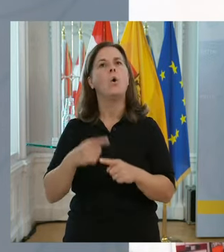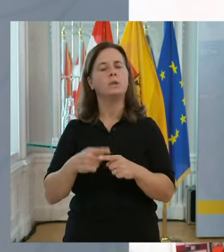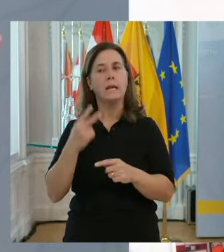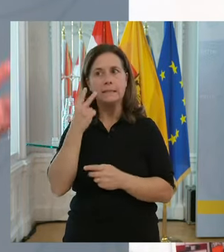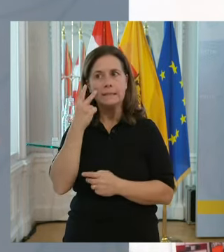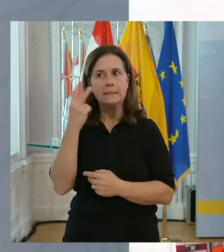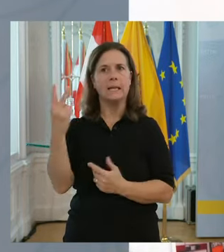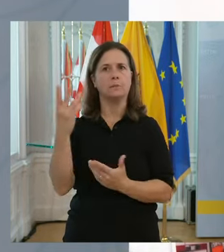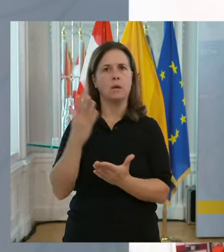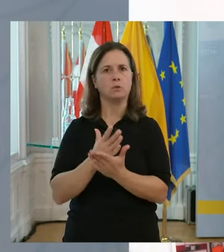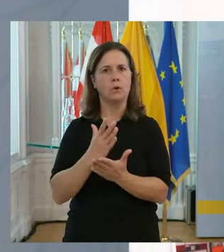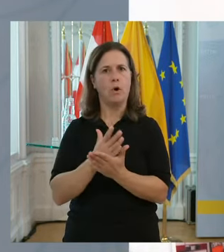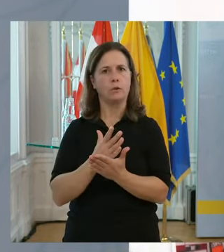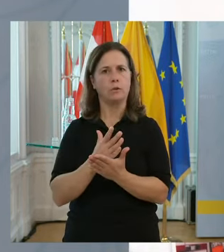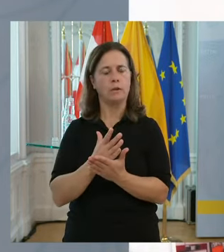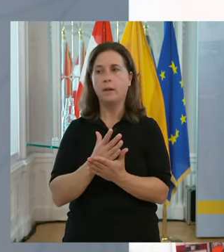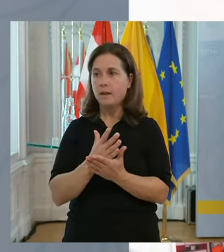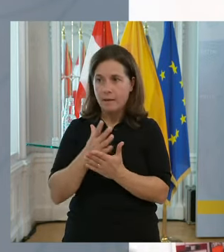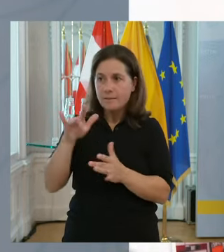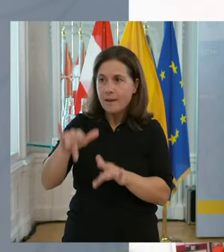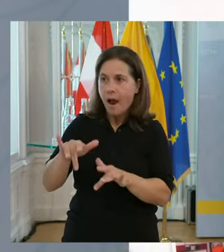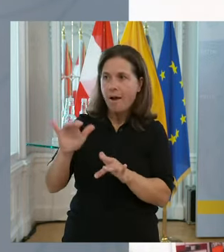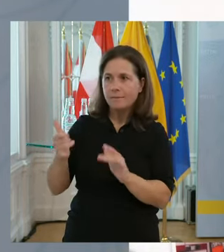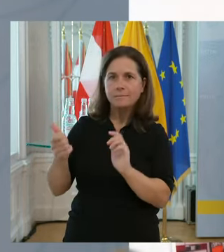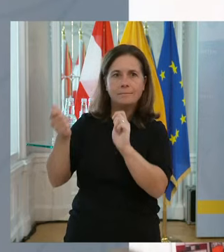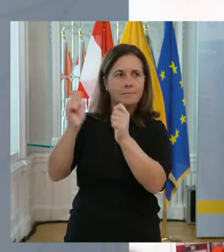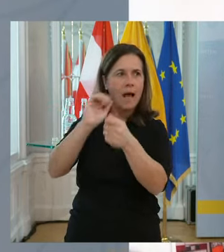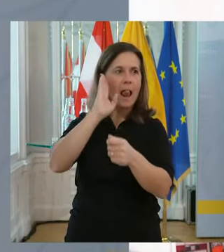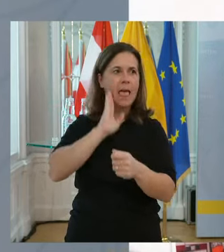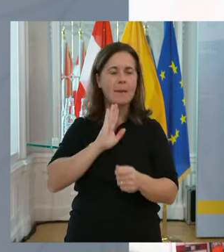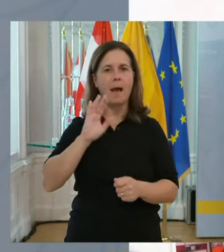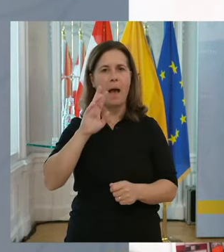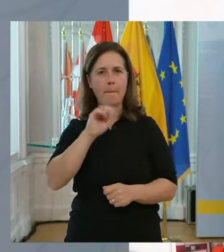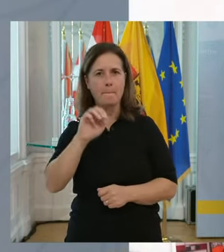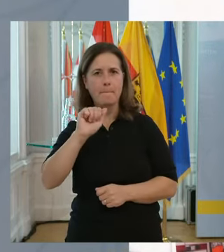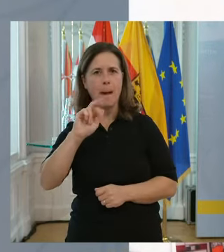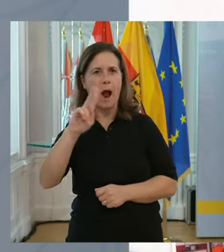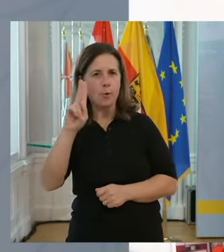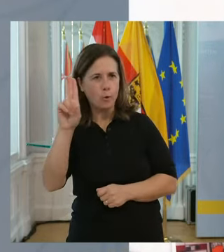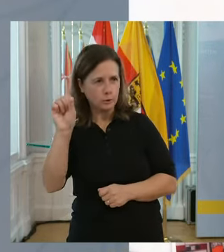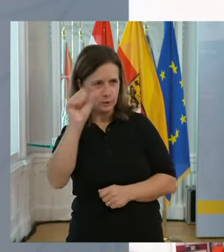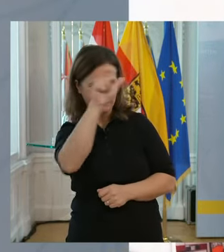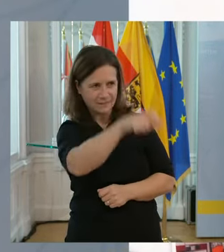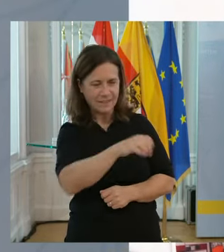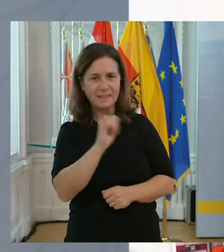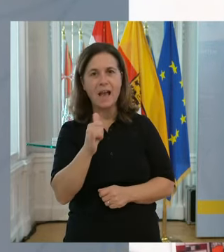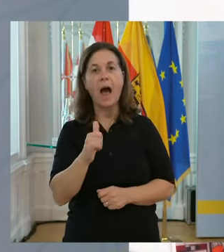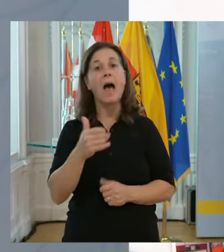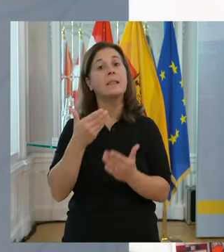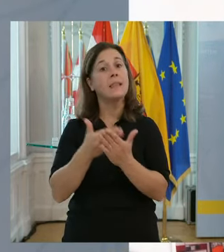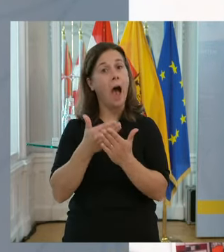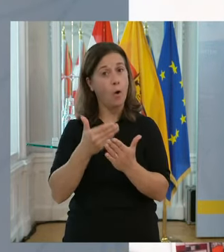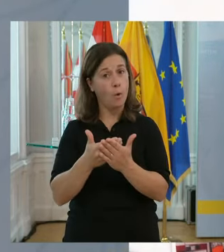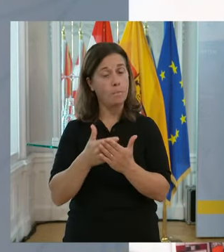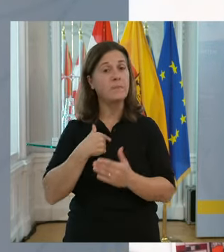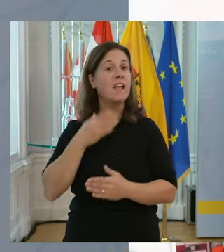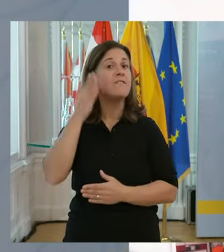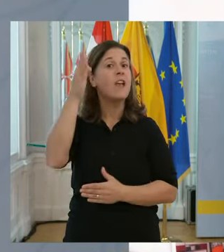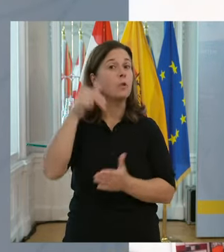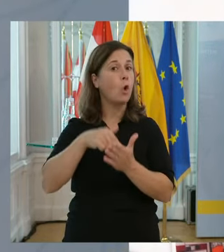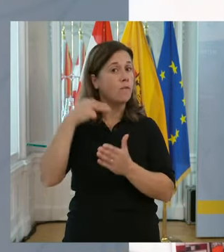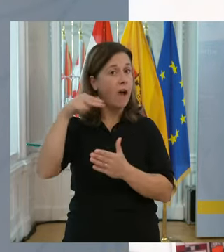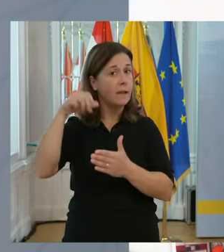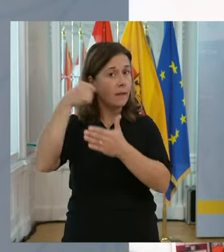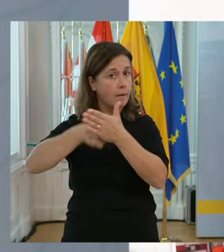sieht man, es tut sich was, lieber Markus. Und in diesem Sinne werden wir natürlich